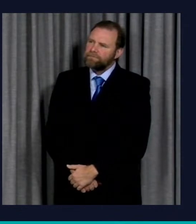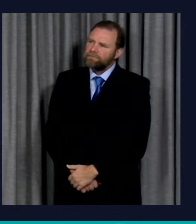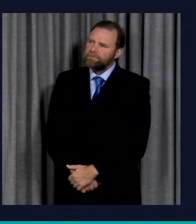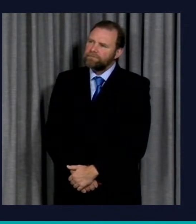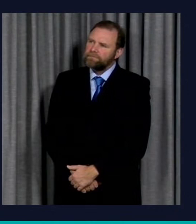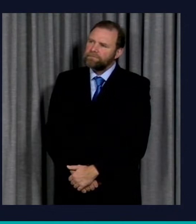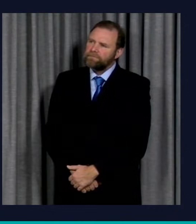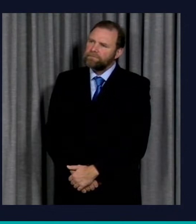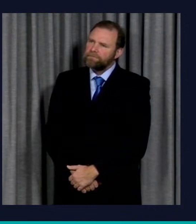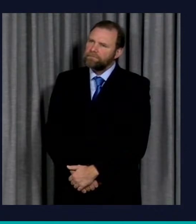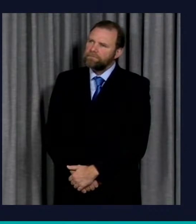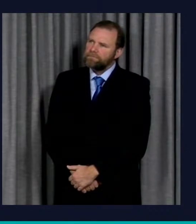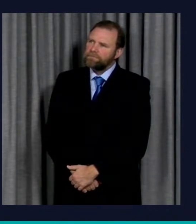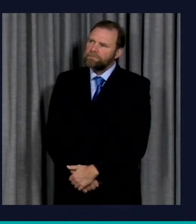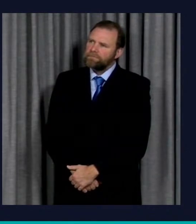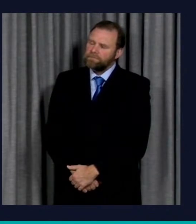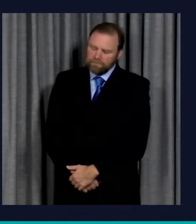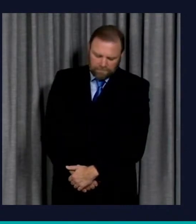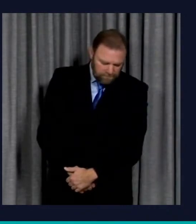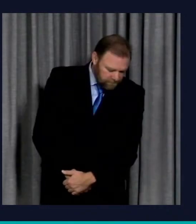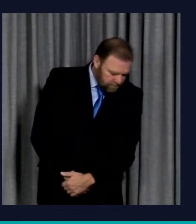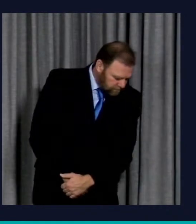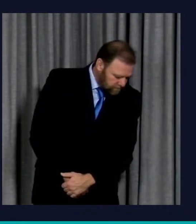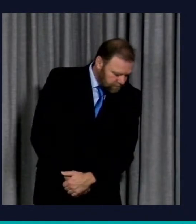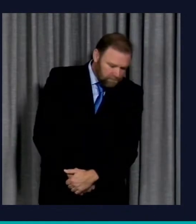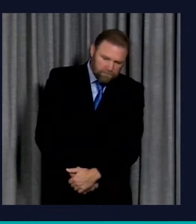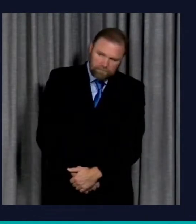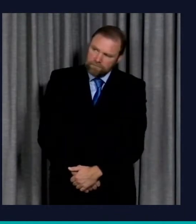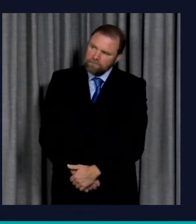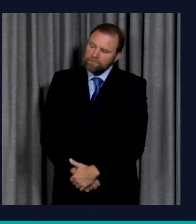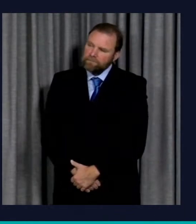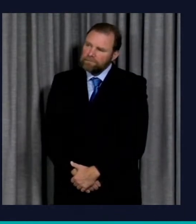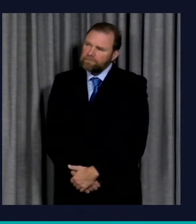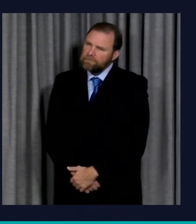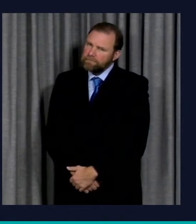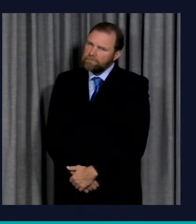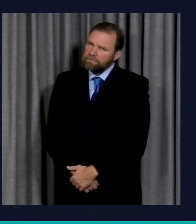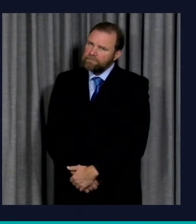pas Covid mewn sefyllfa ni wedi